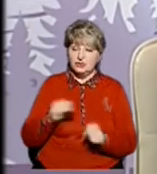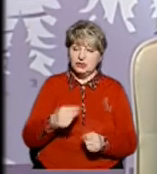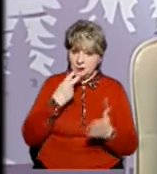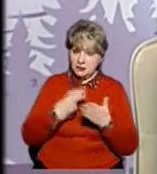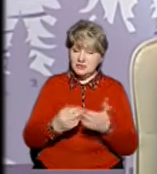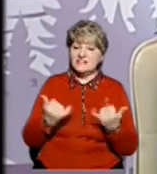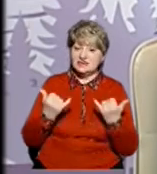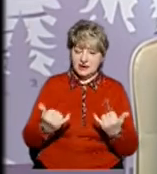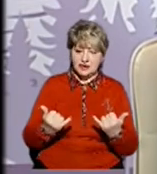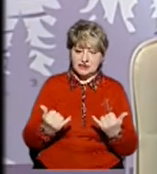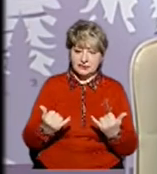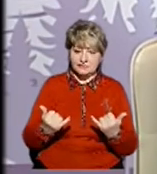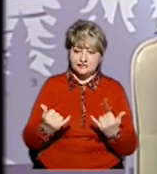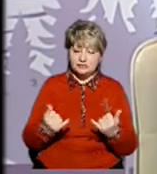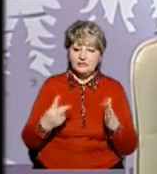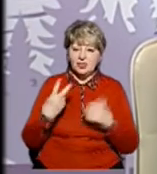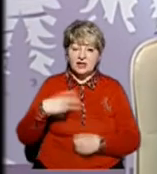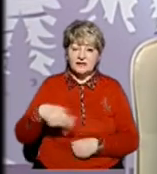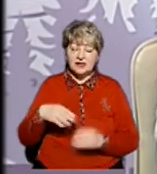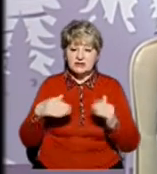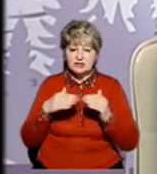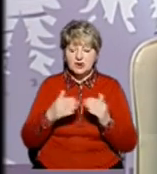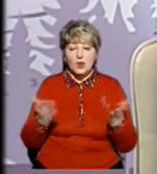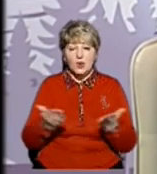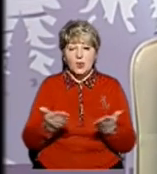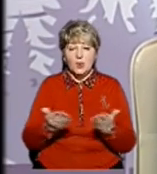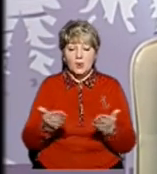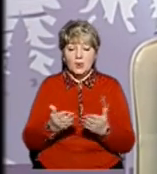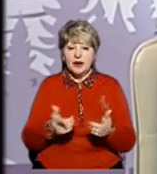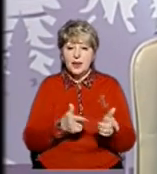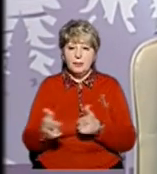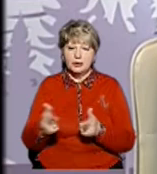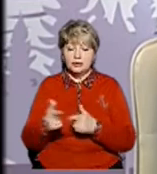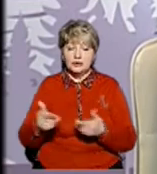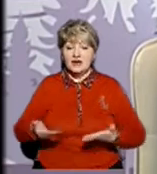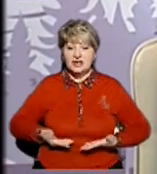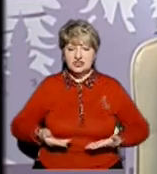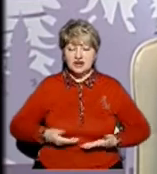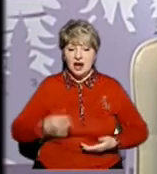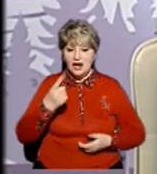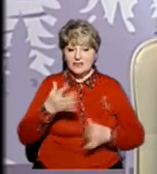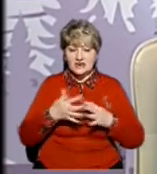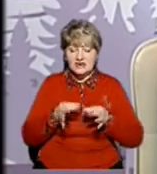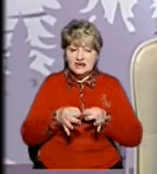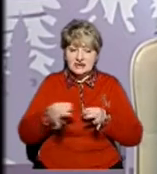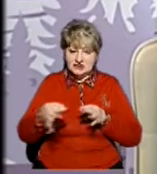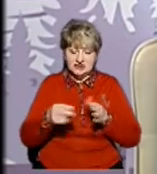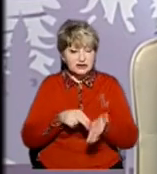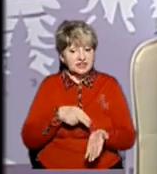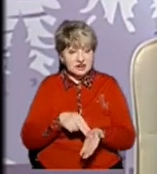переглянути просто зараз. 20 будинків для людей, які тікають від війни, підготували жителі одного із сіл